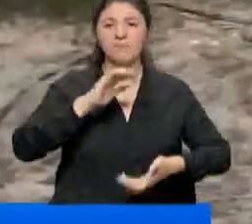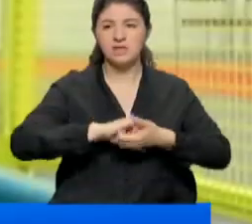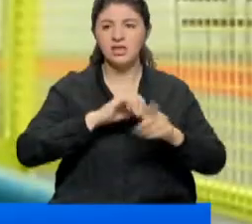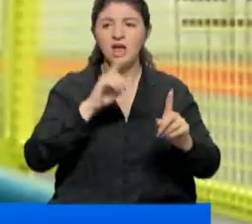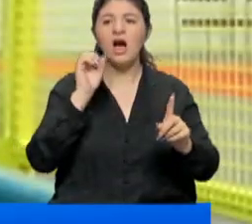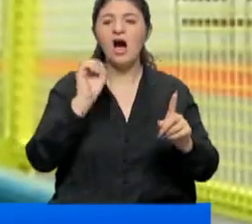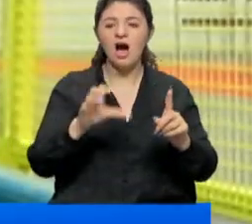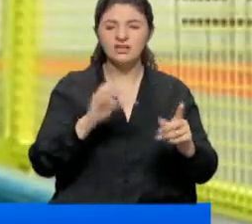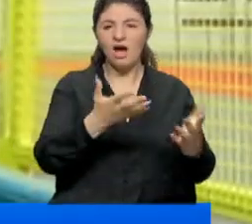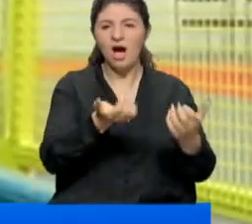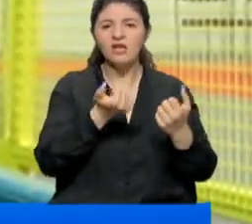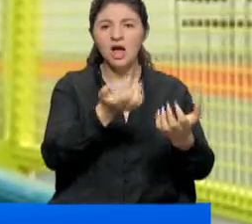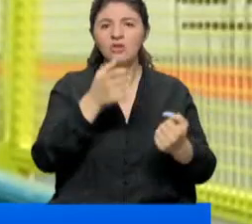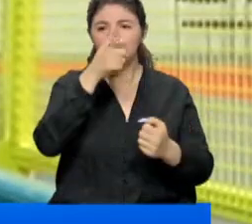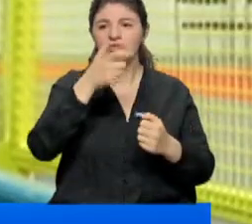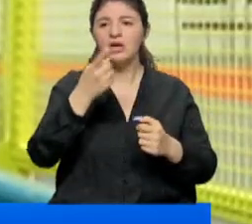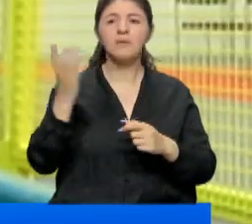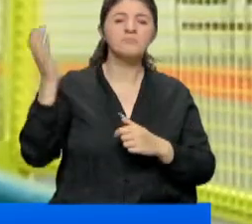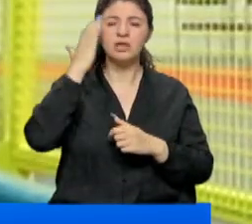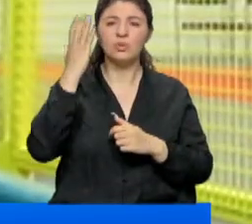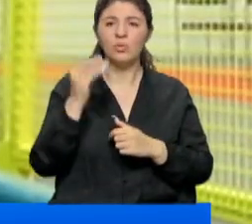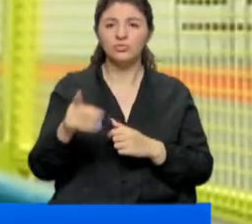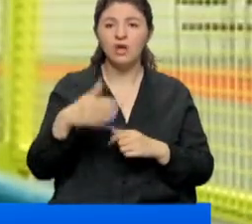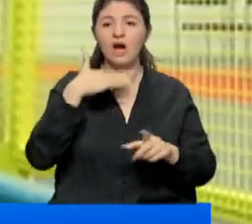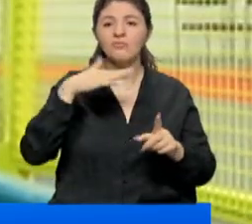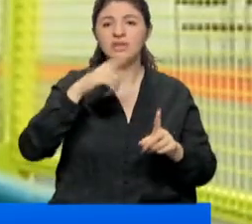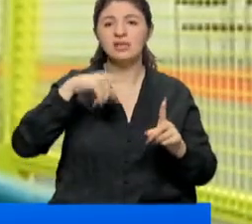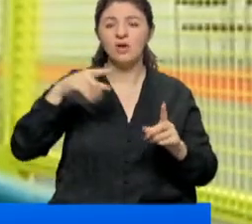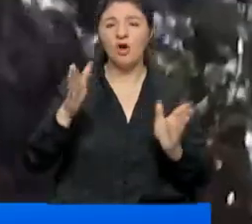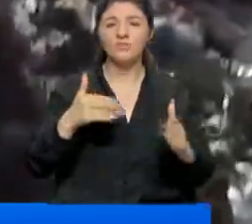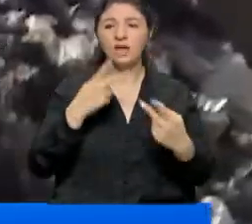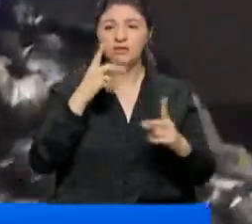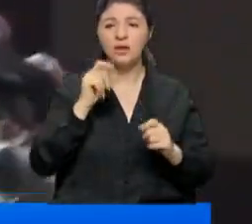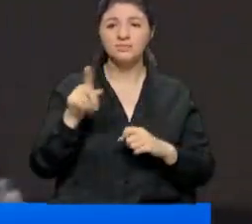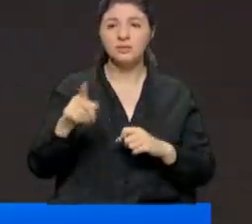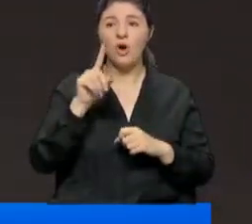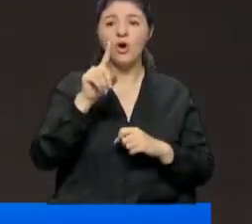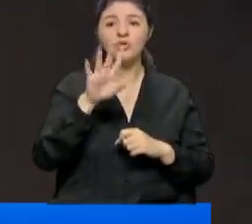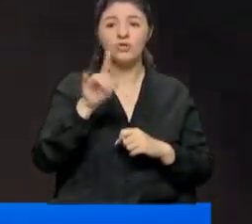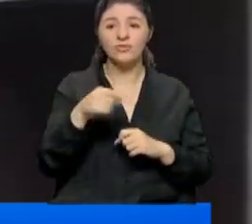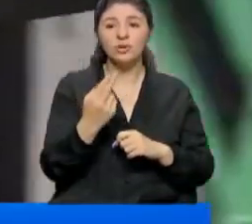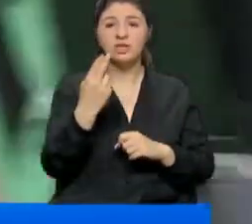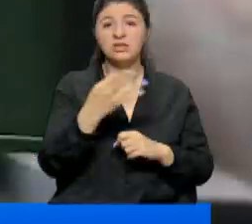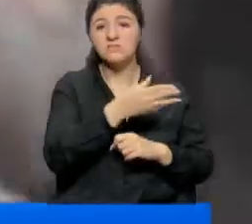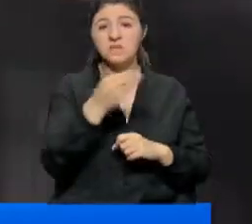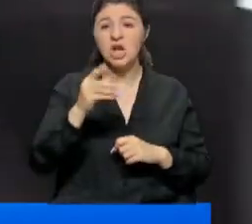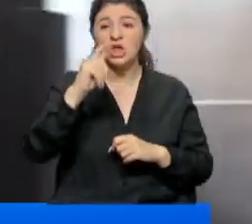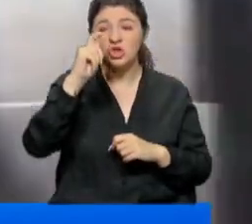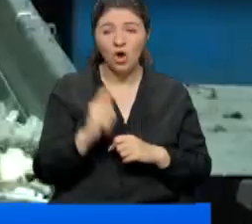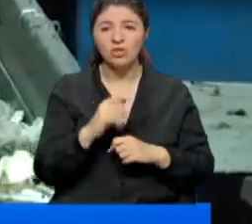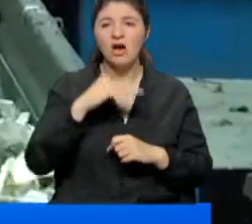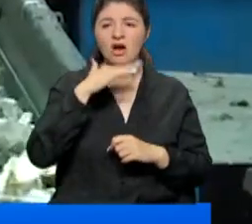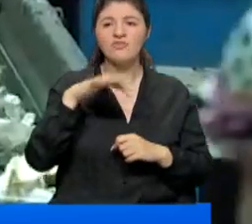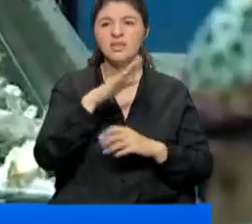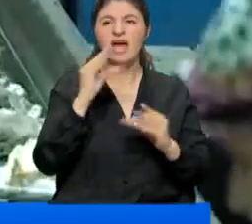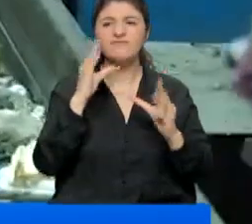birliğinden atıp ithalatında Türkiye ipi göğüslerin Avrupa istatistik Ofisi açıkladı 14,7 milyon tonla